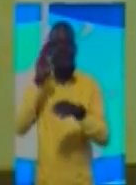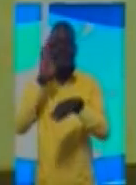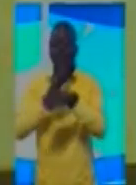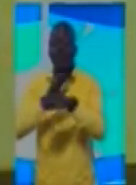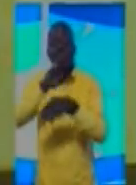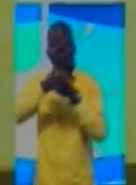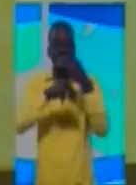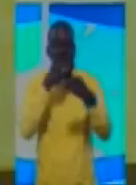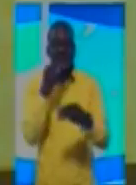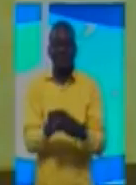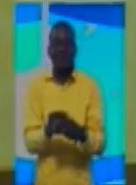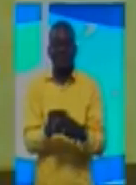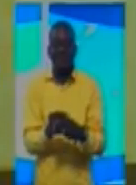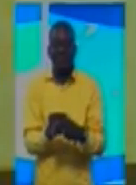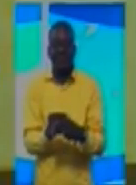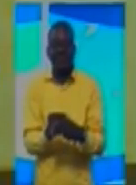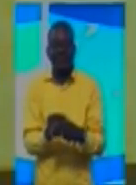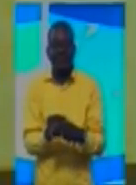monde.